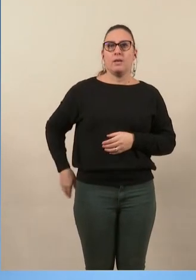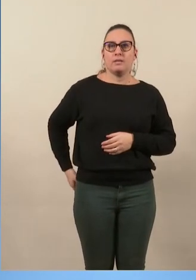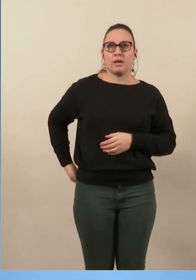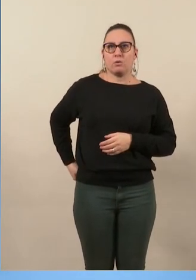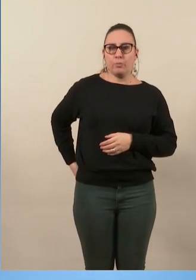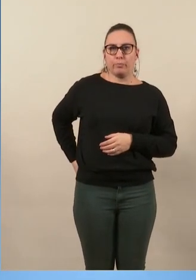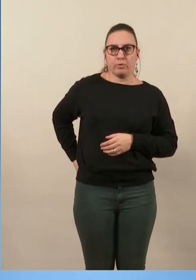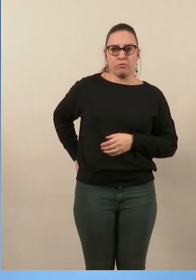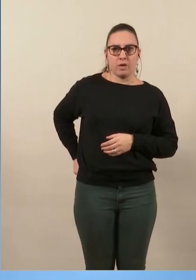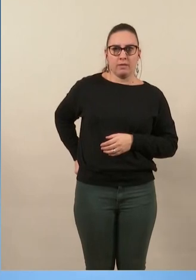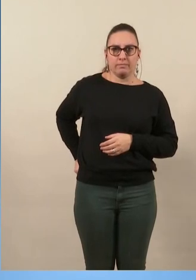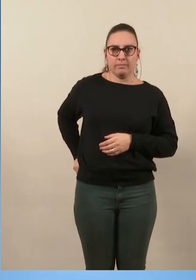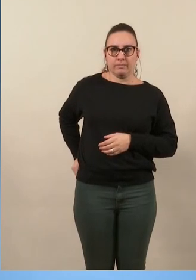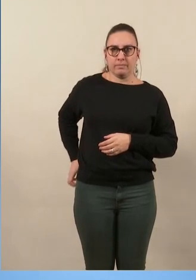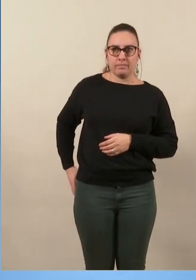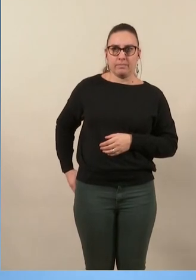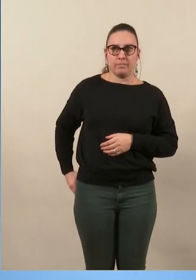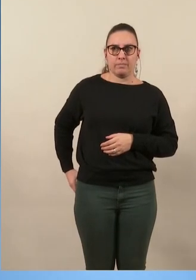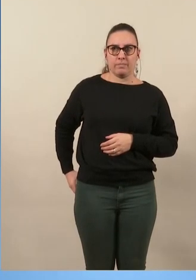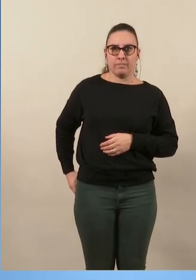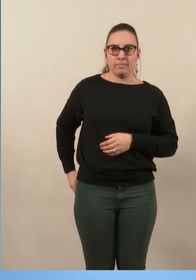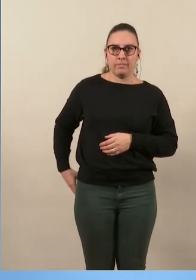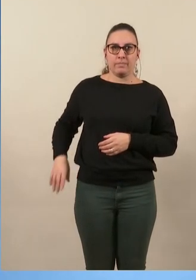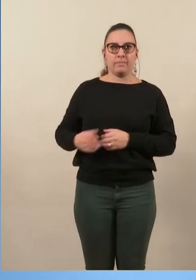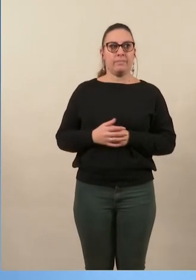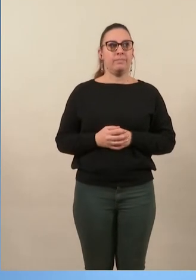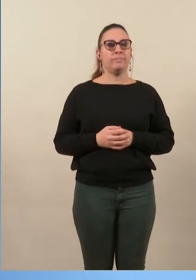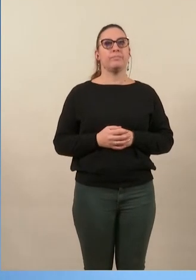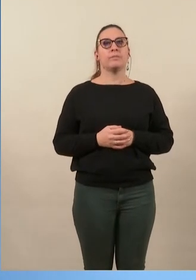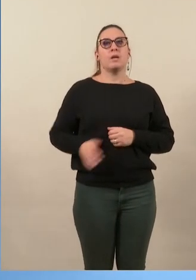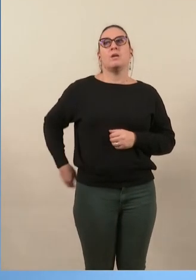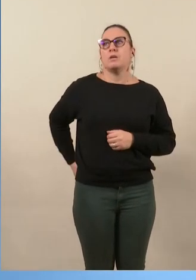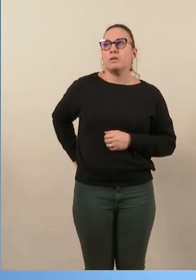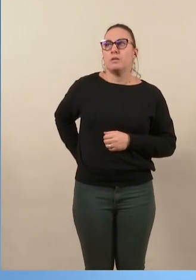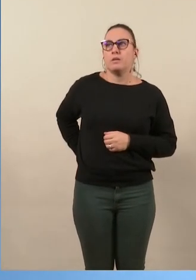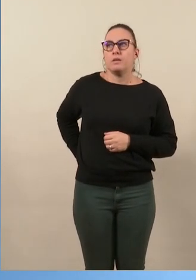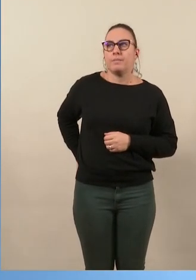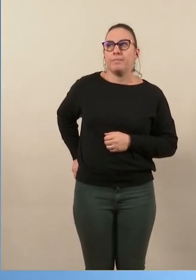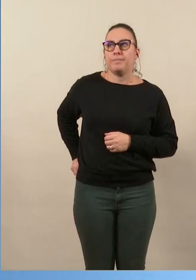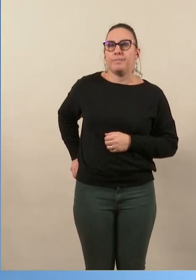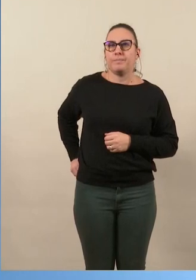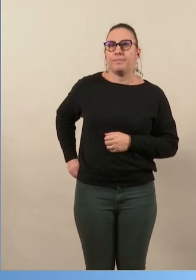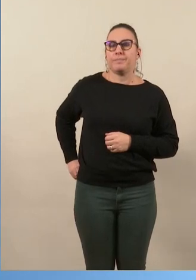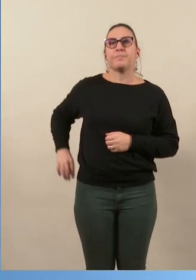Maire merci beaucoup madame d'abord merci beaucoup pour votre